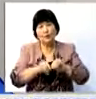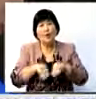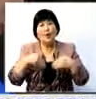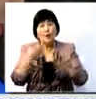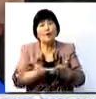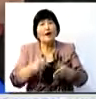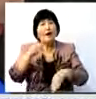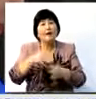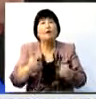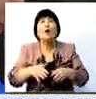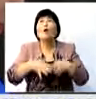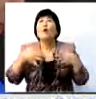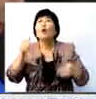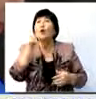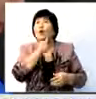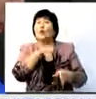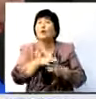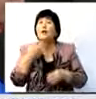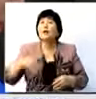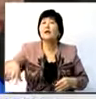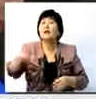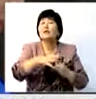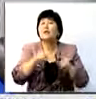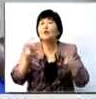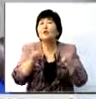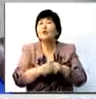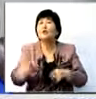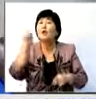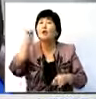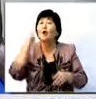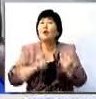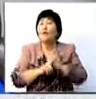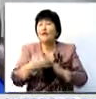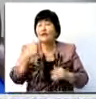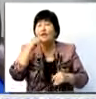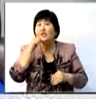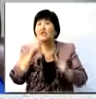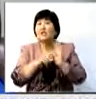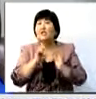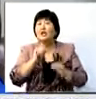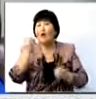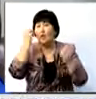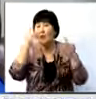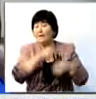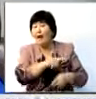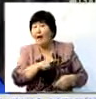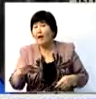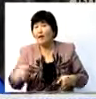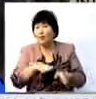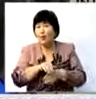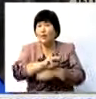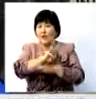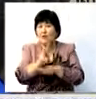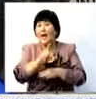әсер алдым. Қойнауы құпияға толы сыр жері сонау неолит дәуірінен бастап кешегі жетасар мәдениетіне дейінгі аралықты толық